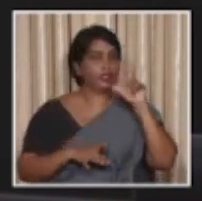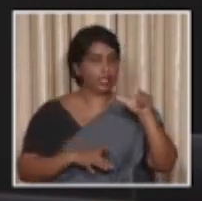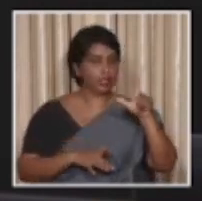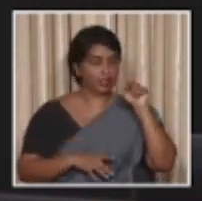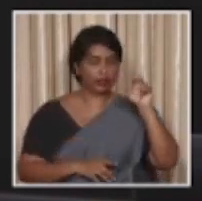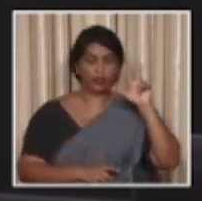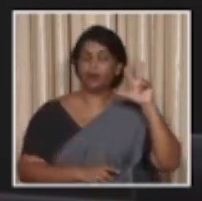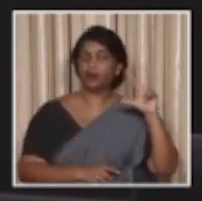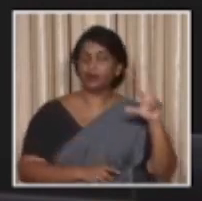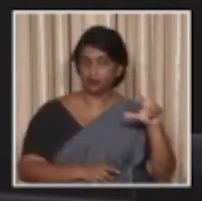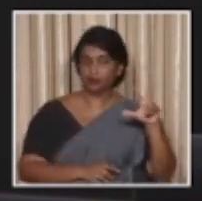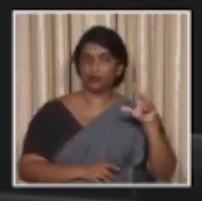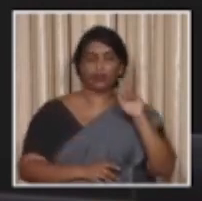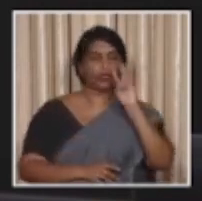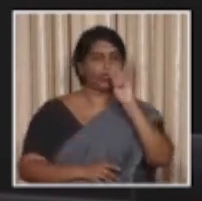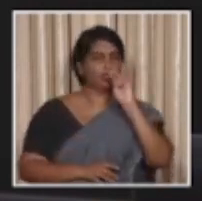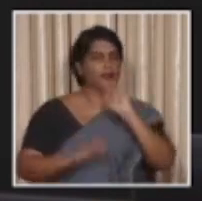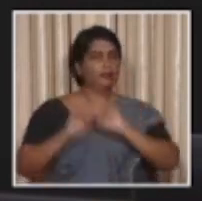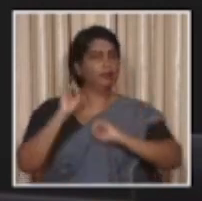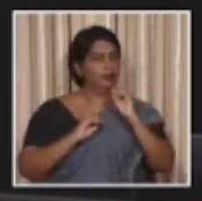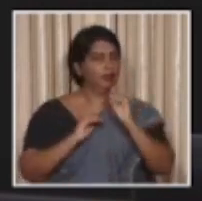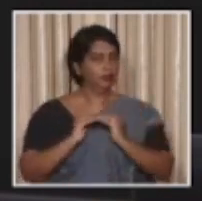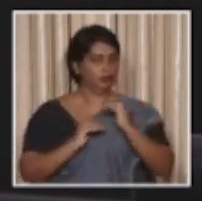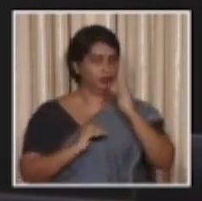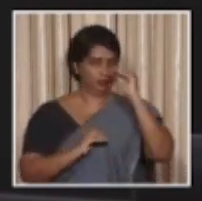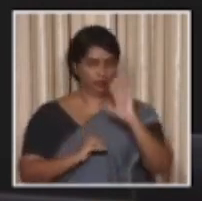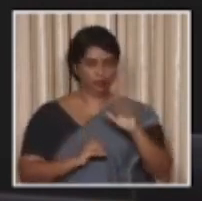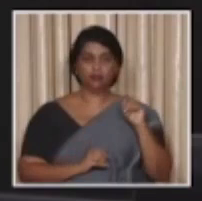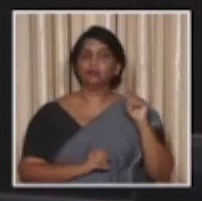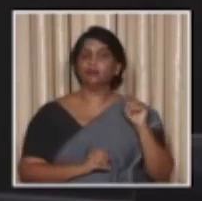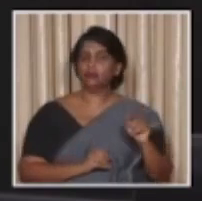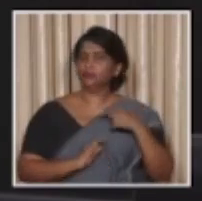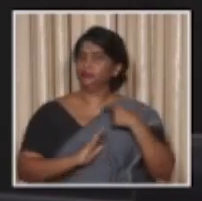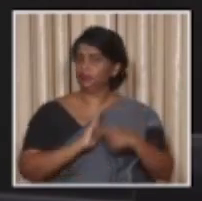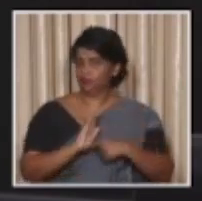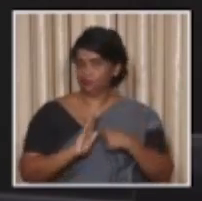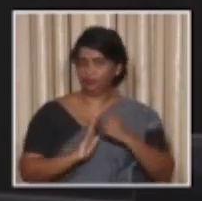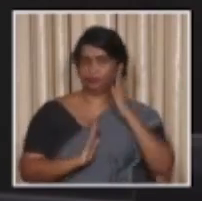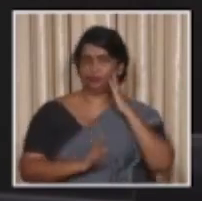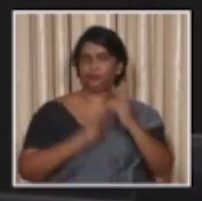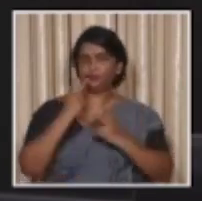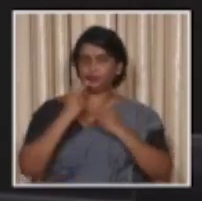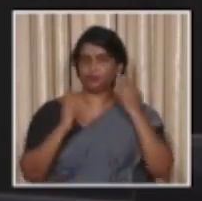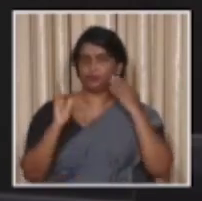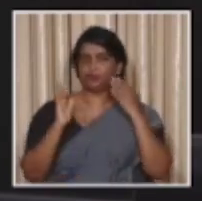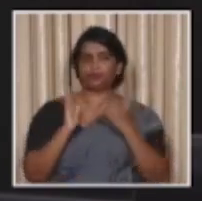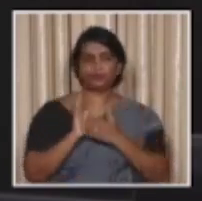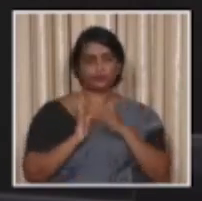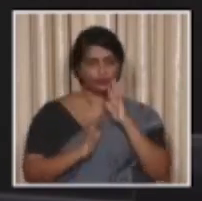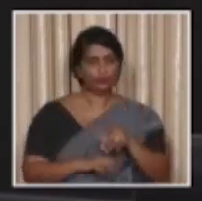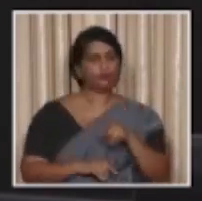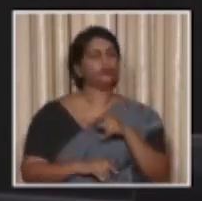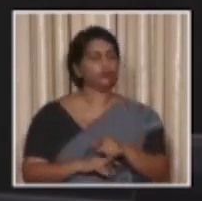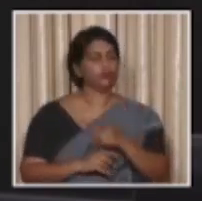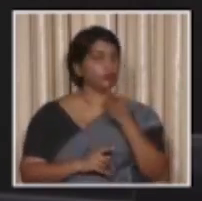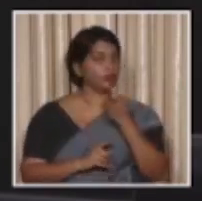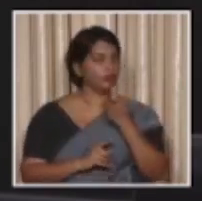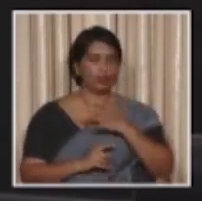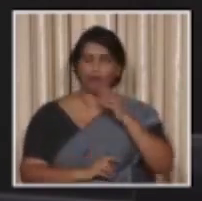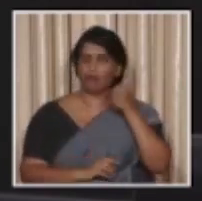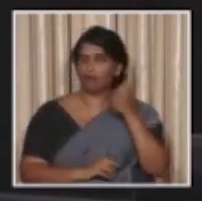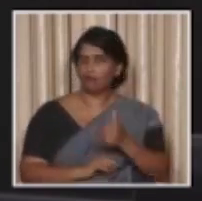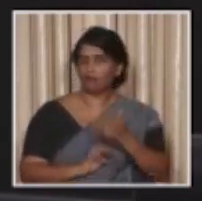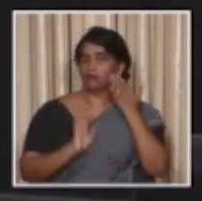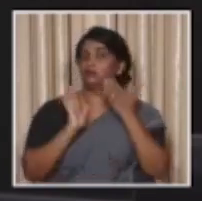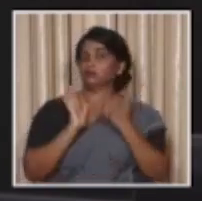827.8ක, කියන්නේ 130ක වර්ධනයක් තියෙනවා. ඒ කියන්නේ ලංකාවේ සංචාරක ක්ෂේත්‍රය තුළ ආර්ථික වටිනාකම